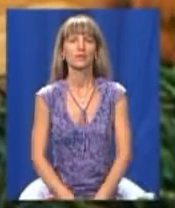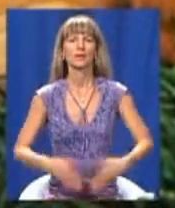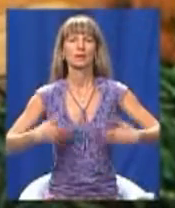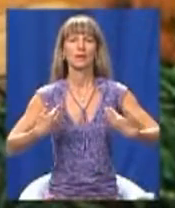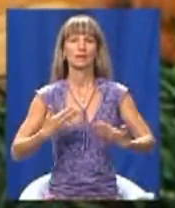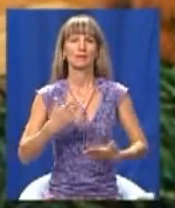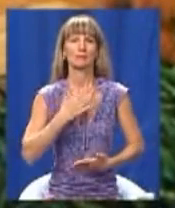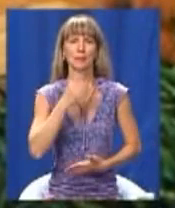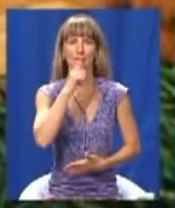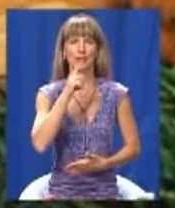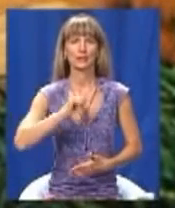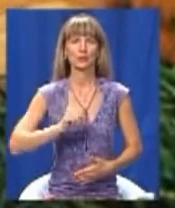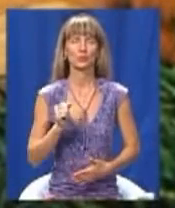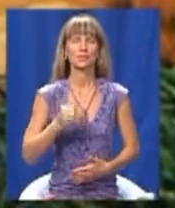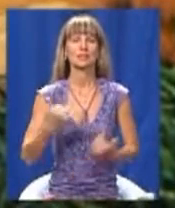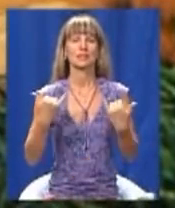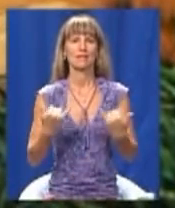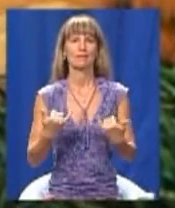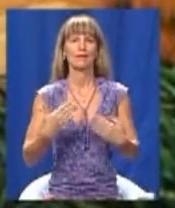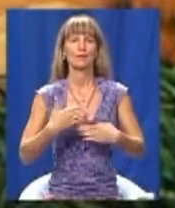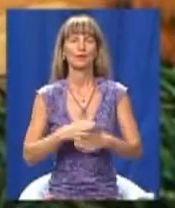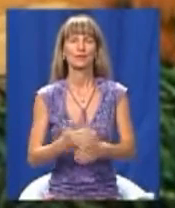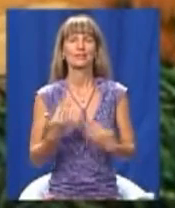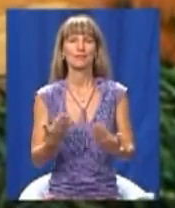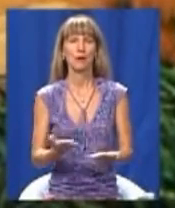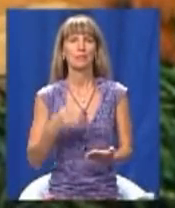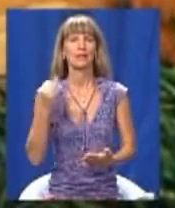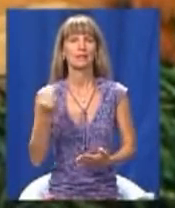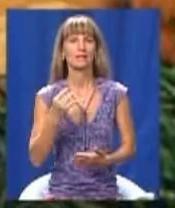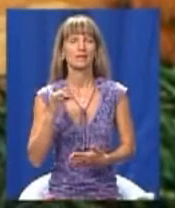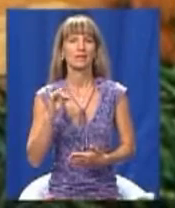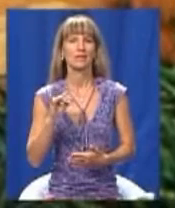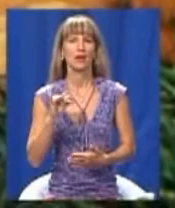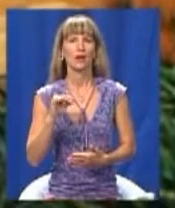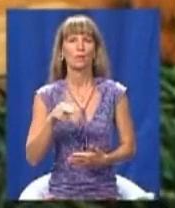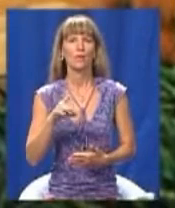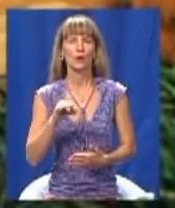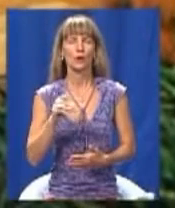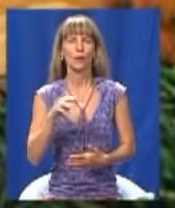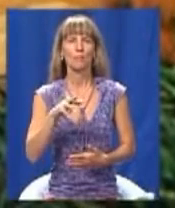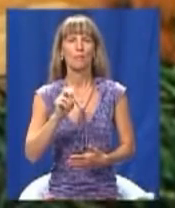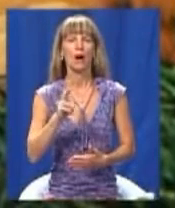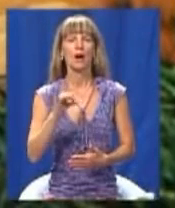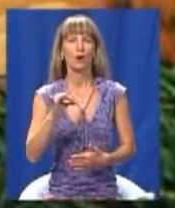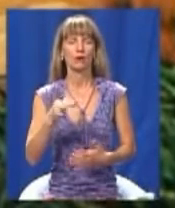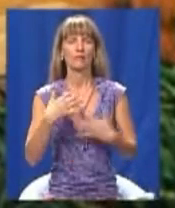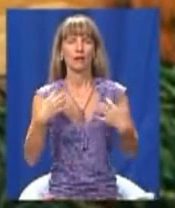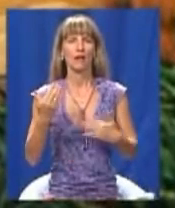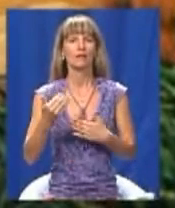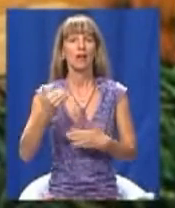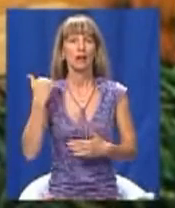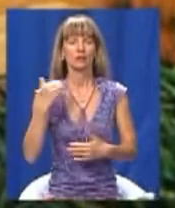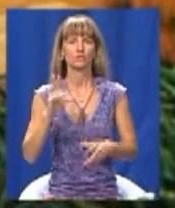Привіт, мої маленькі друзі! Сьогодні поділюся з вами цікавинками про тварин. Донедавна люди вважали, що